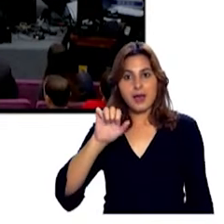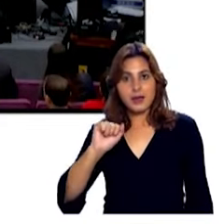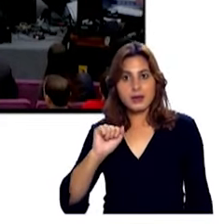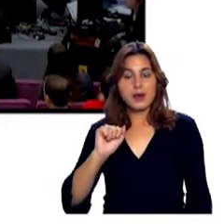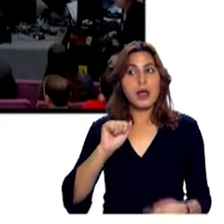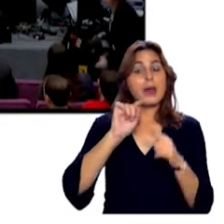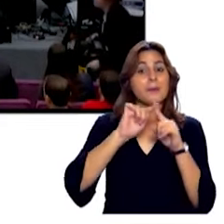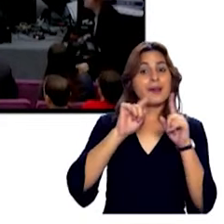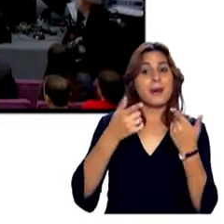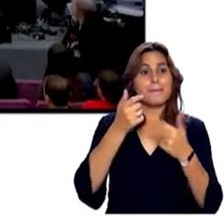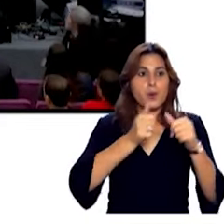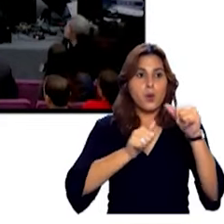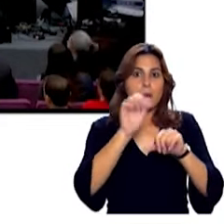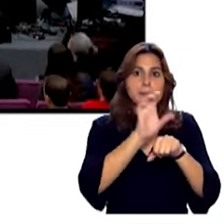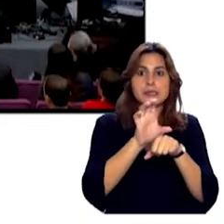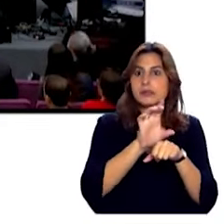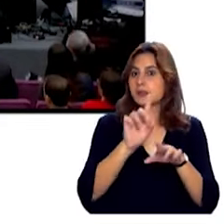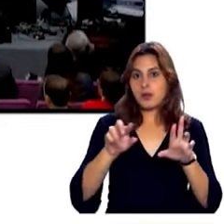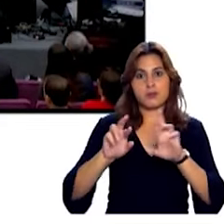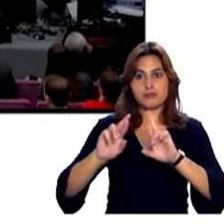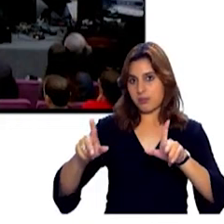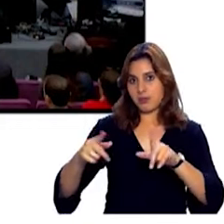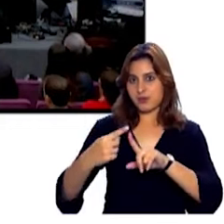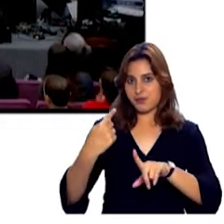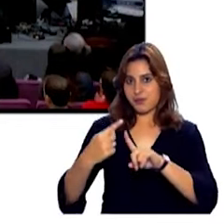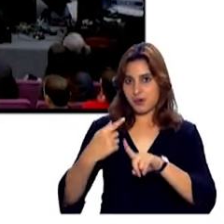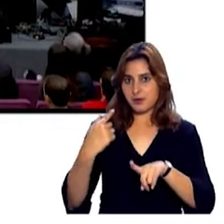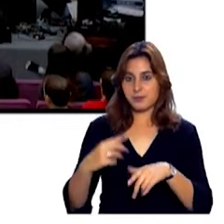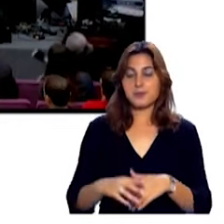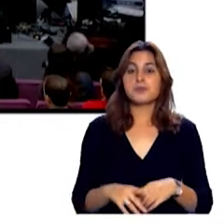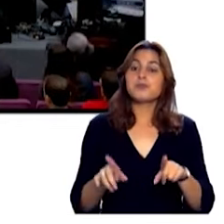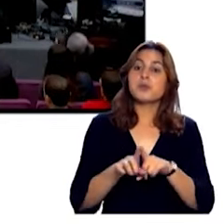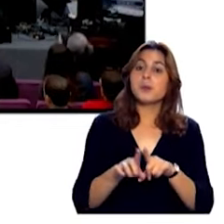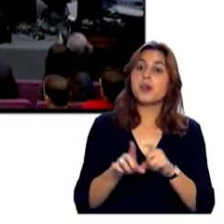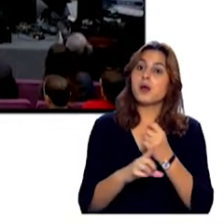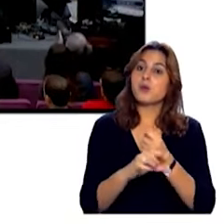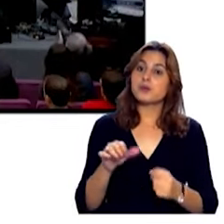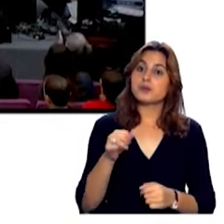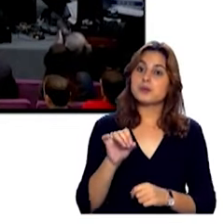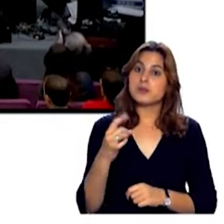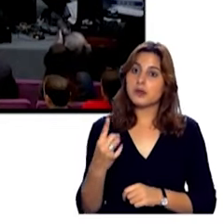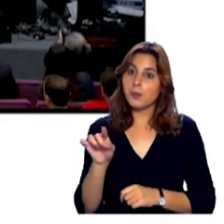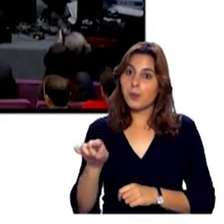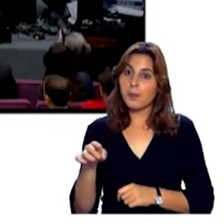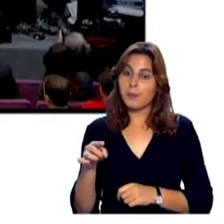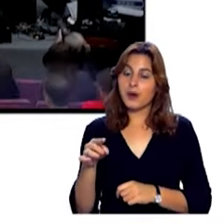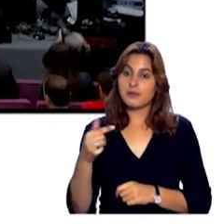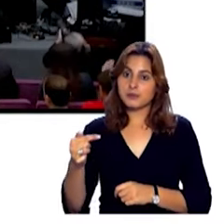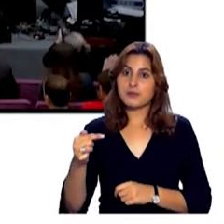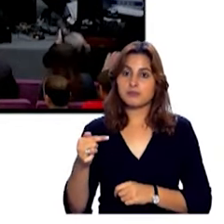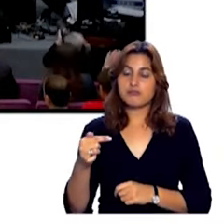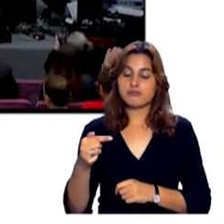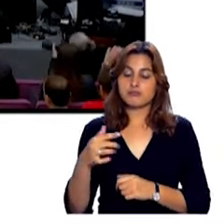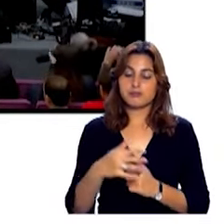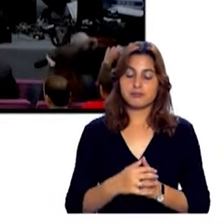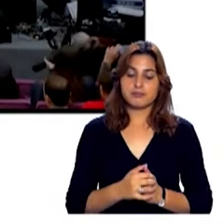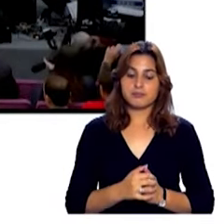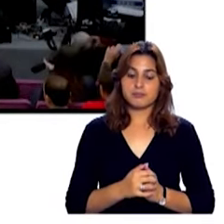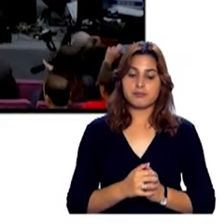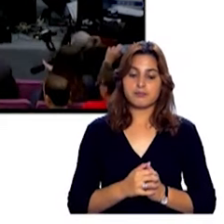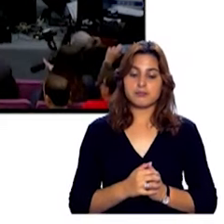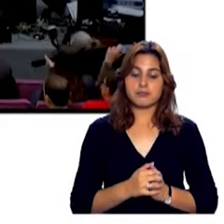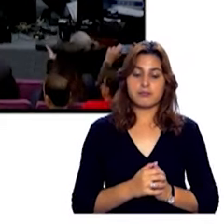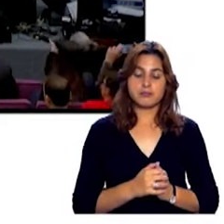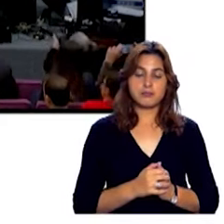fare I conti con l'articolo 111,7 Della costituzione Ecco quindi che da noi non sarebbe possibile introdurre